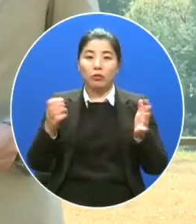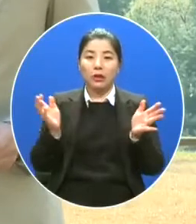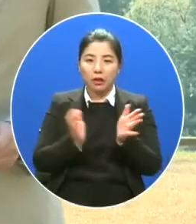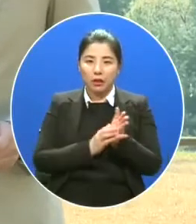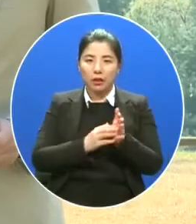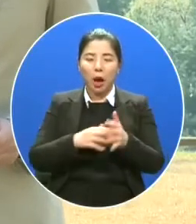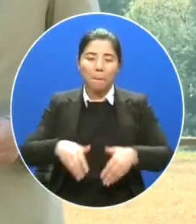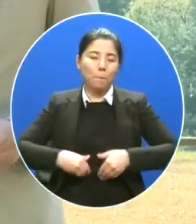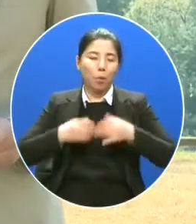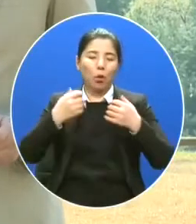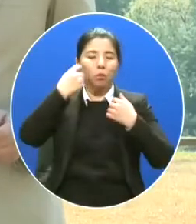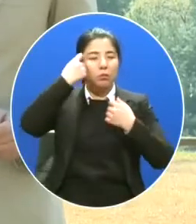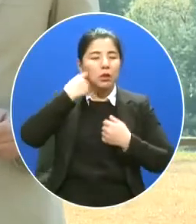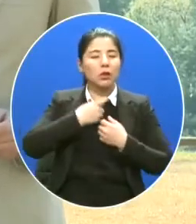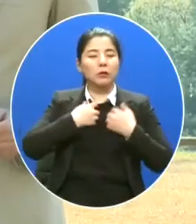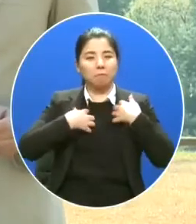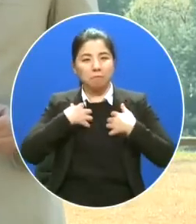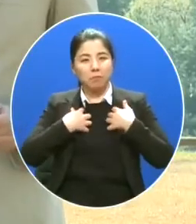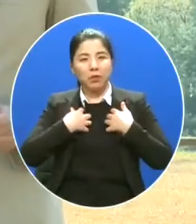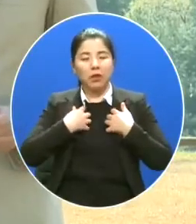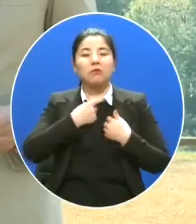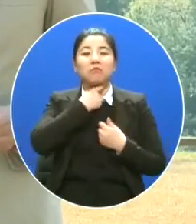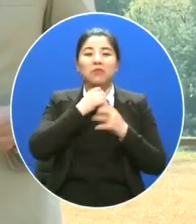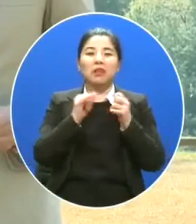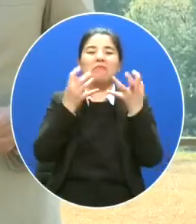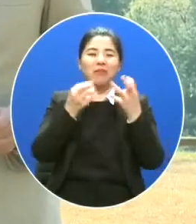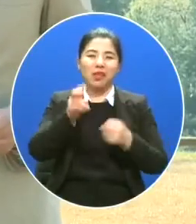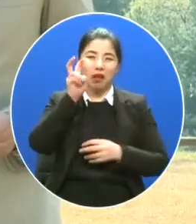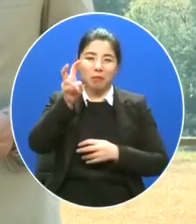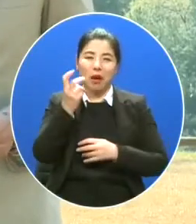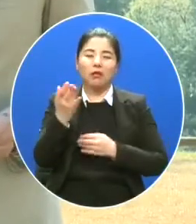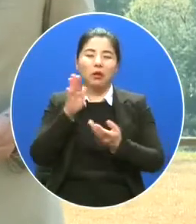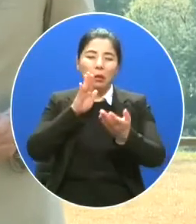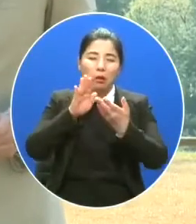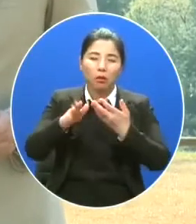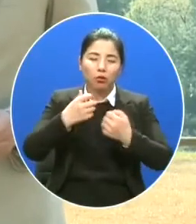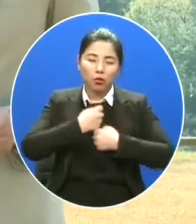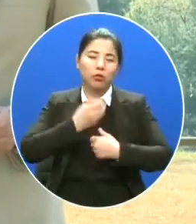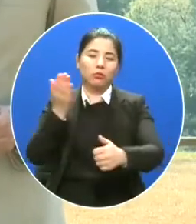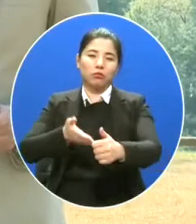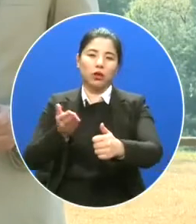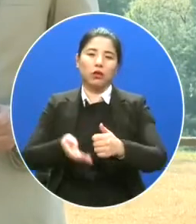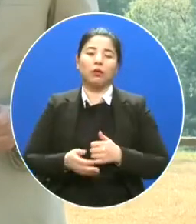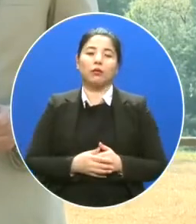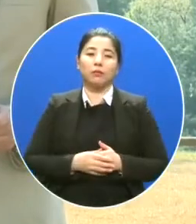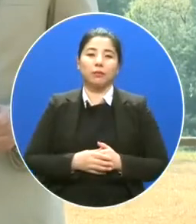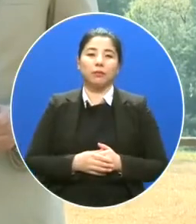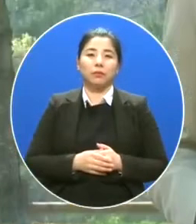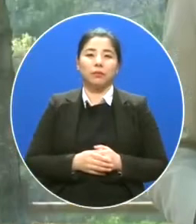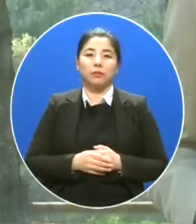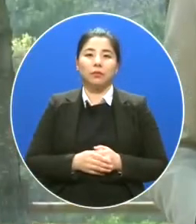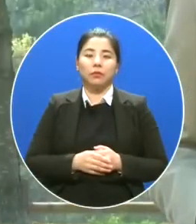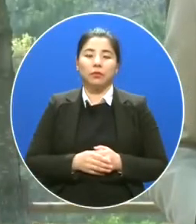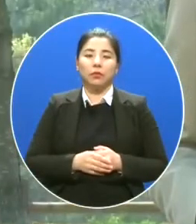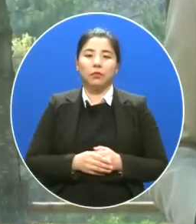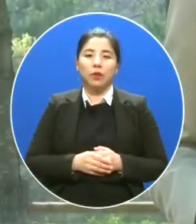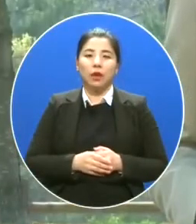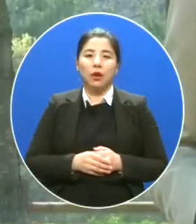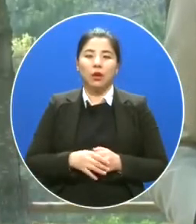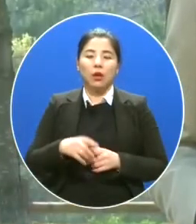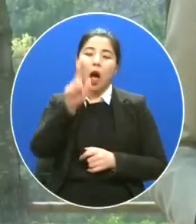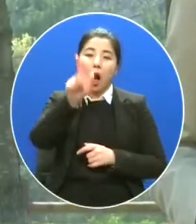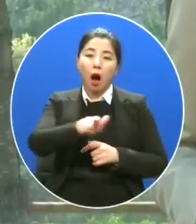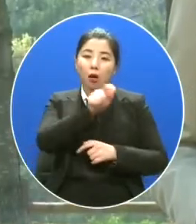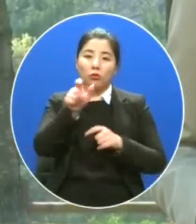겨울이 지나고 봄을 만끽하고 싶으신 분들이 많으시겠지만 당분간은 자제하셔야 될 것 같습니다.